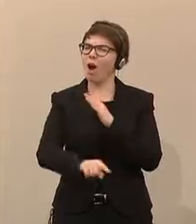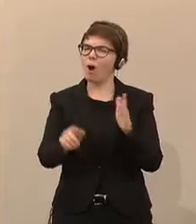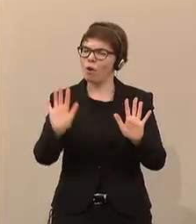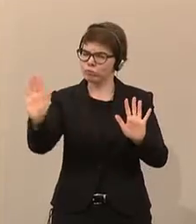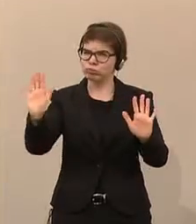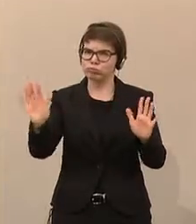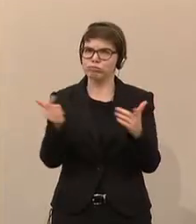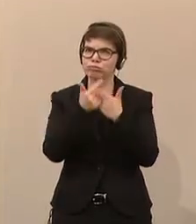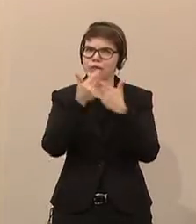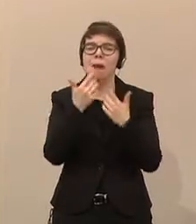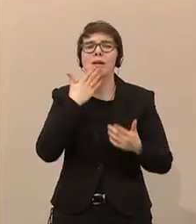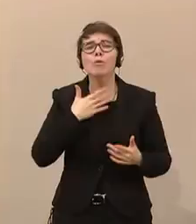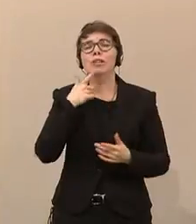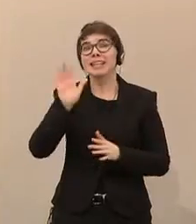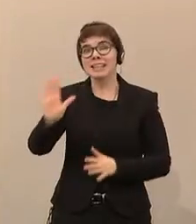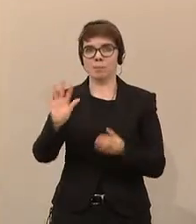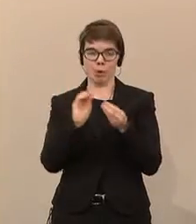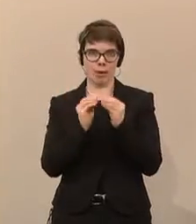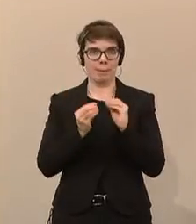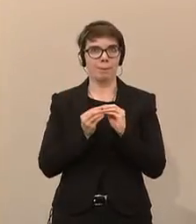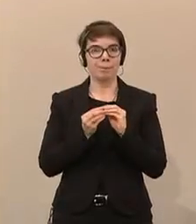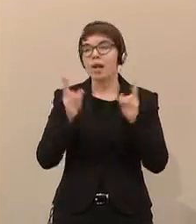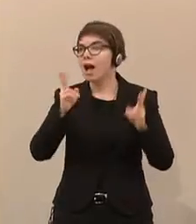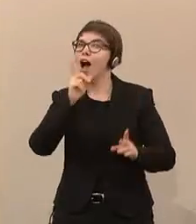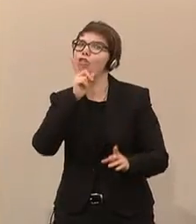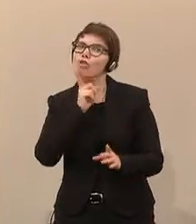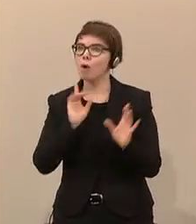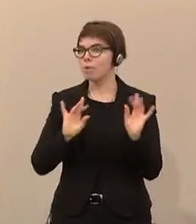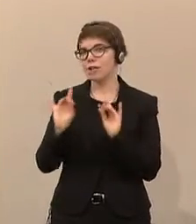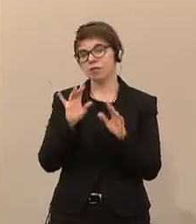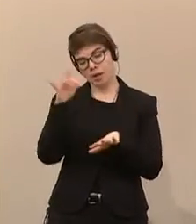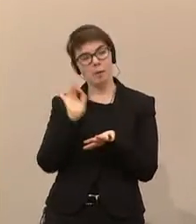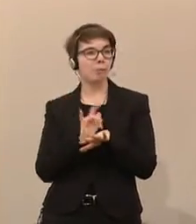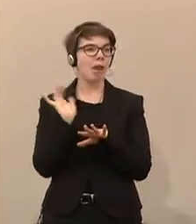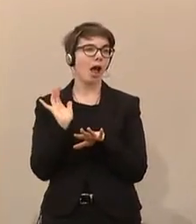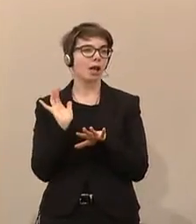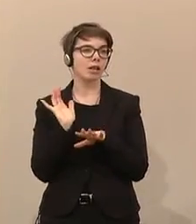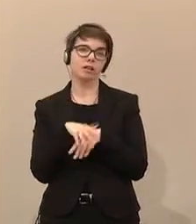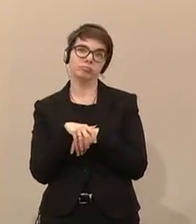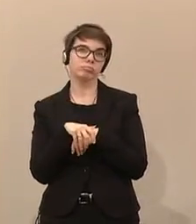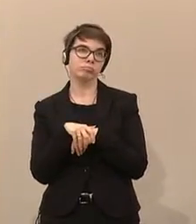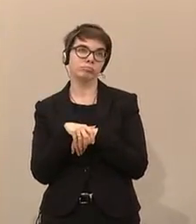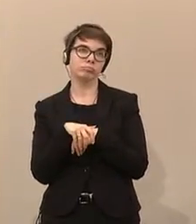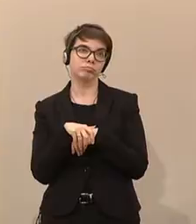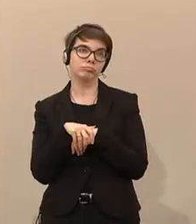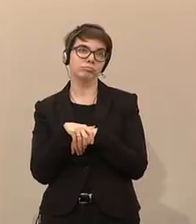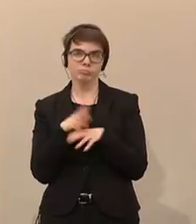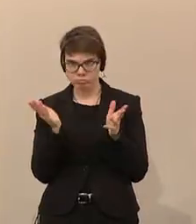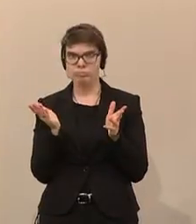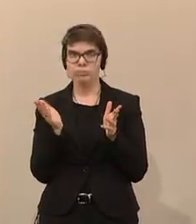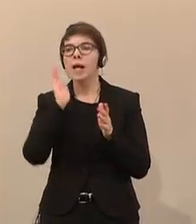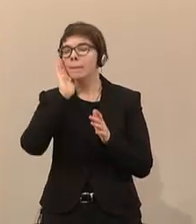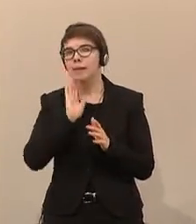Aber... Wissen Sie, das ist Ihr Problem. Sie können sich nur damit beschäftigen, beleidigt zu sein, alles besser zu wissen. Sie sollten in sich gehen und versuchen, sich